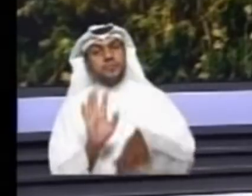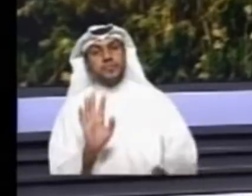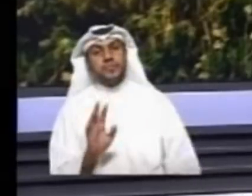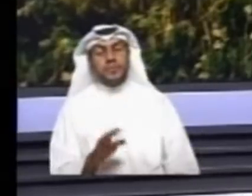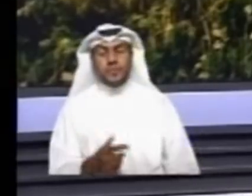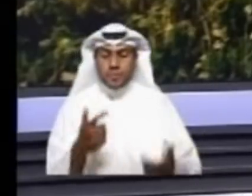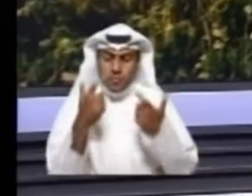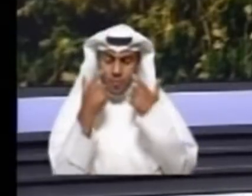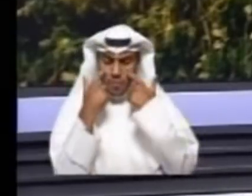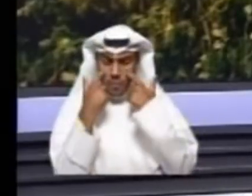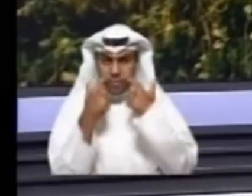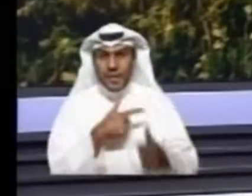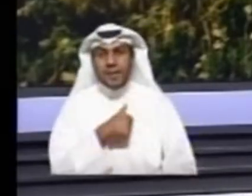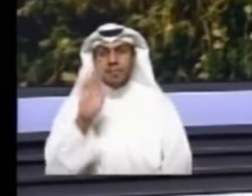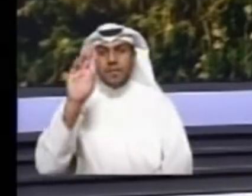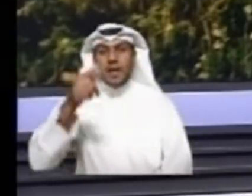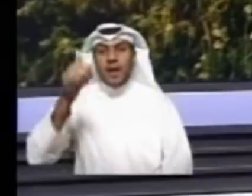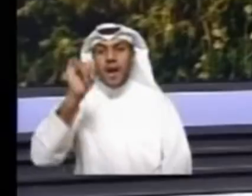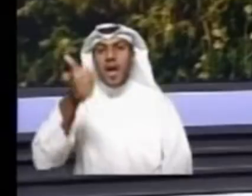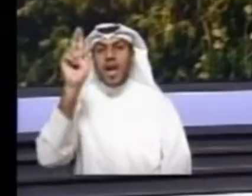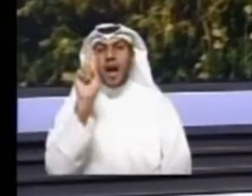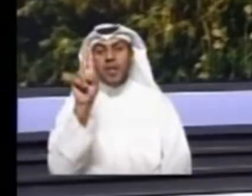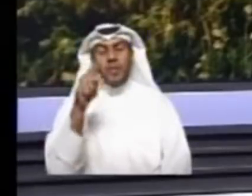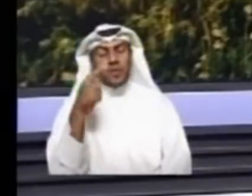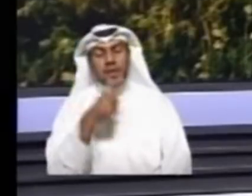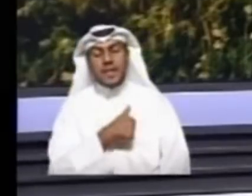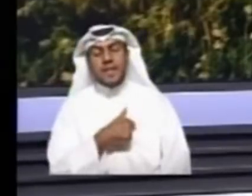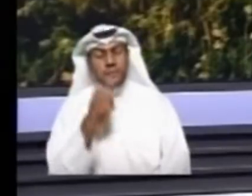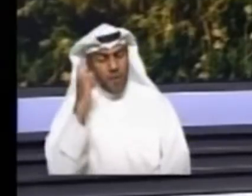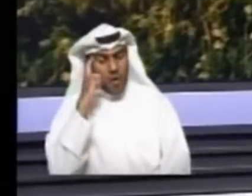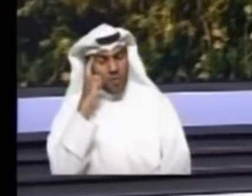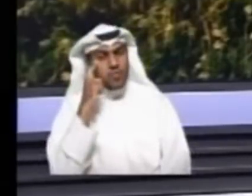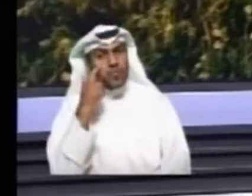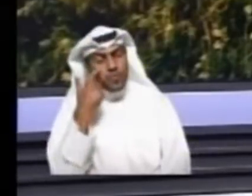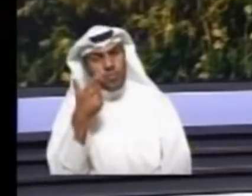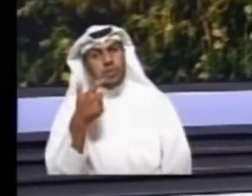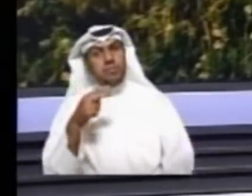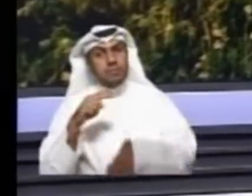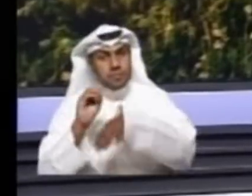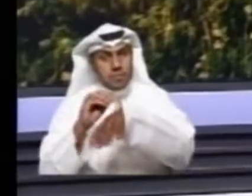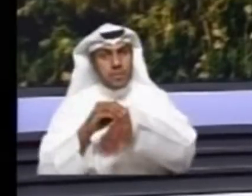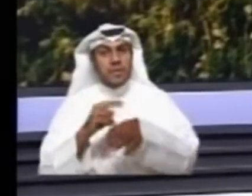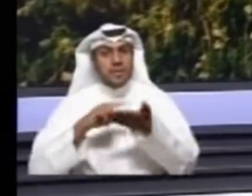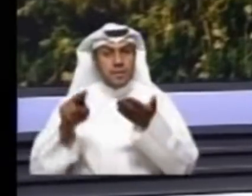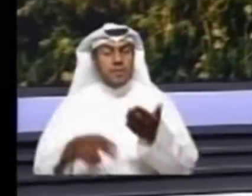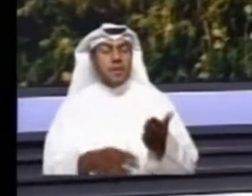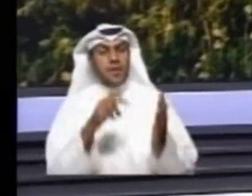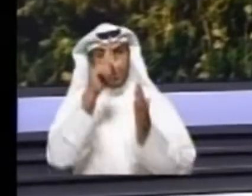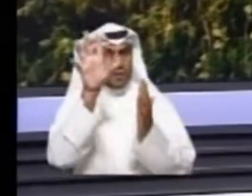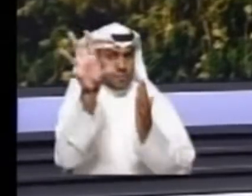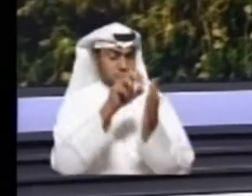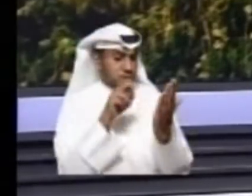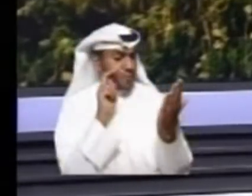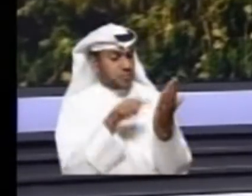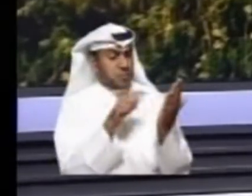متابعه التحذيرات والتحديثات اللي تصدر من اداره الارصاد الجويه سواء عبر تطبيق